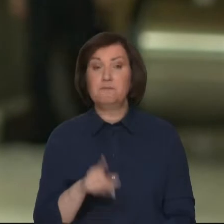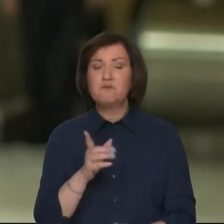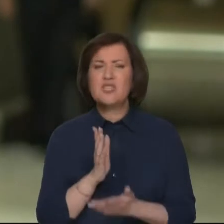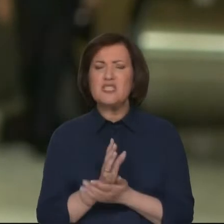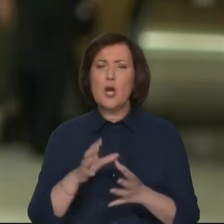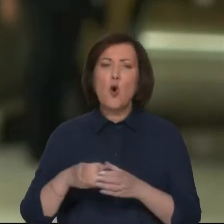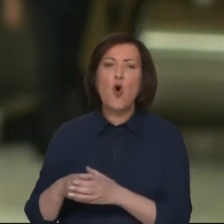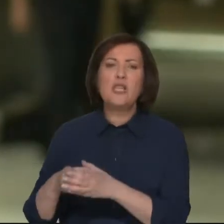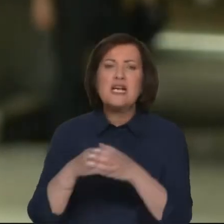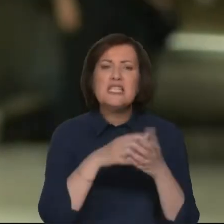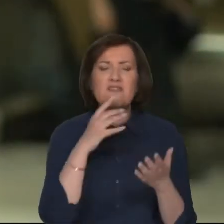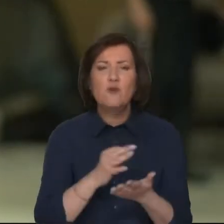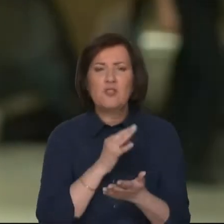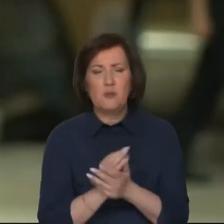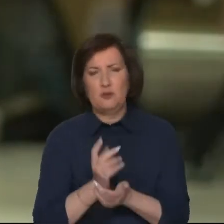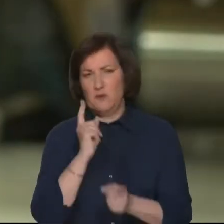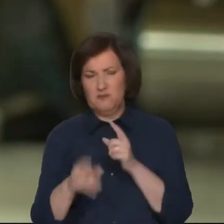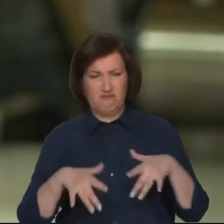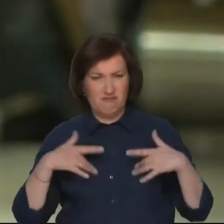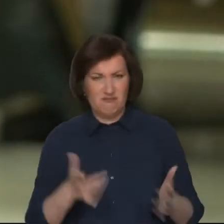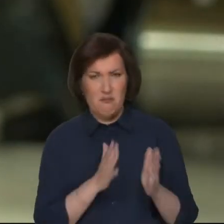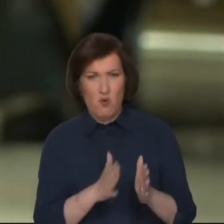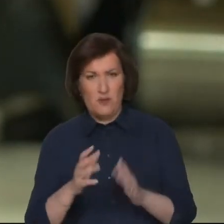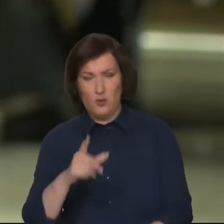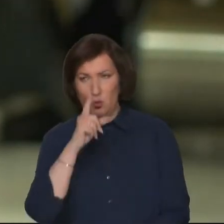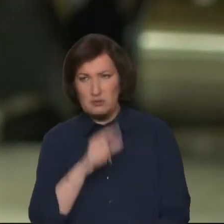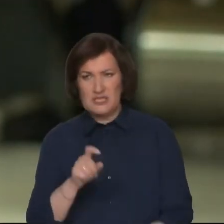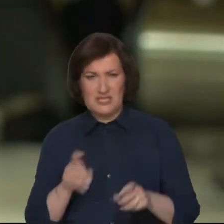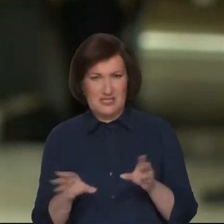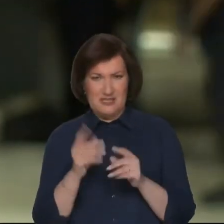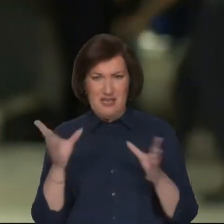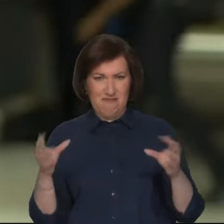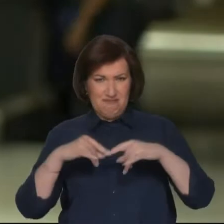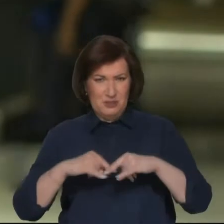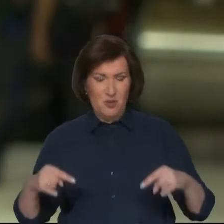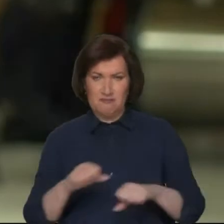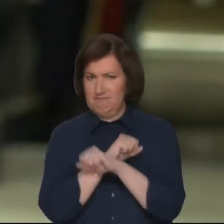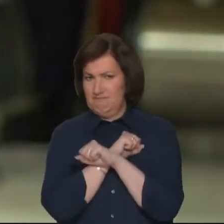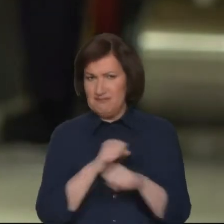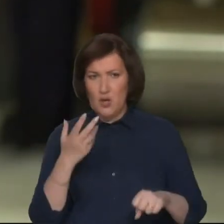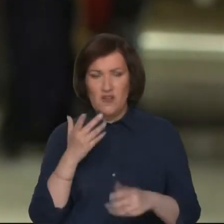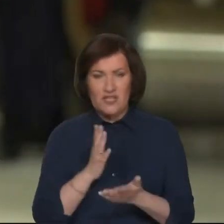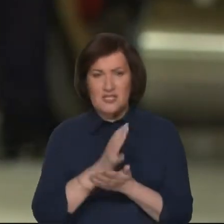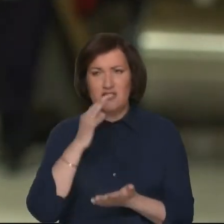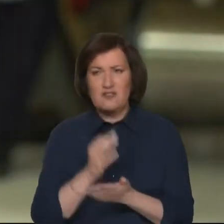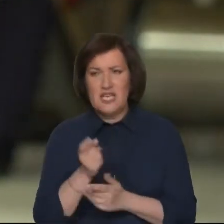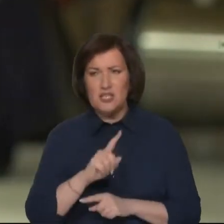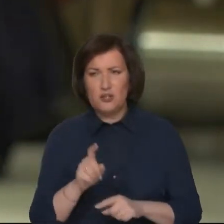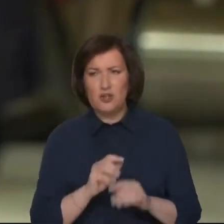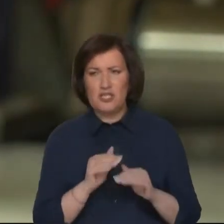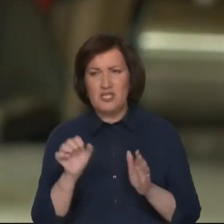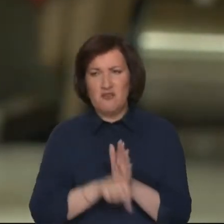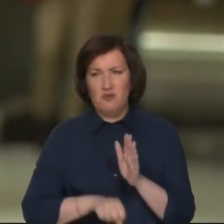колективну відповідальність за те, щоб змінити огидну поведінку Путіна. Сидіти з ним за одним столом не можна, коли він несе відповідальність за те, що